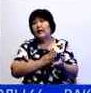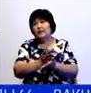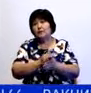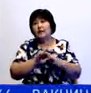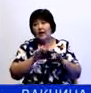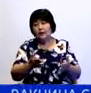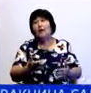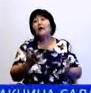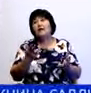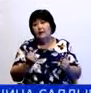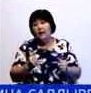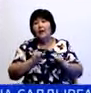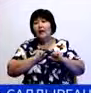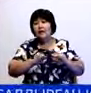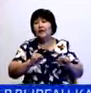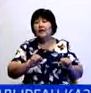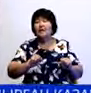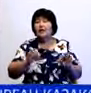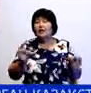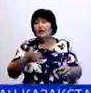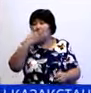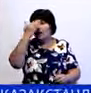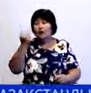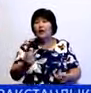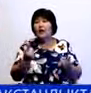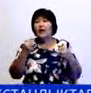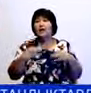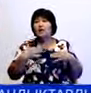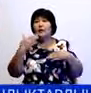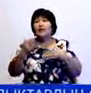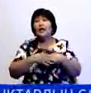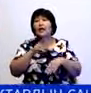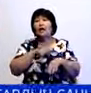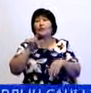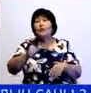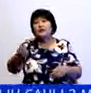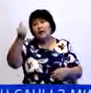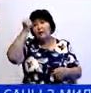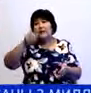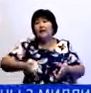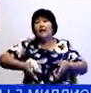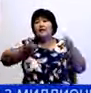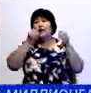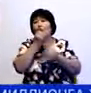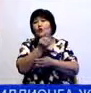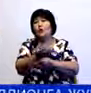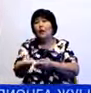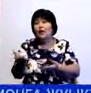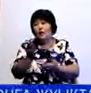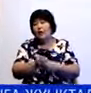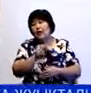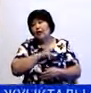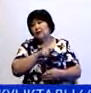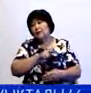атқаруда. Иә, ерлік ешқашан ұмытылмайды. Кәсіби мереке қарсаңында полицейлер мемориалдық стеллаға гүл шоқтарын қойып,